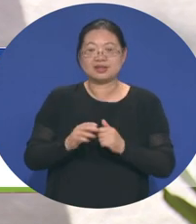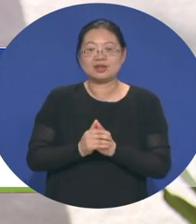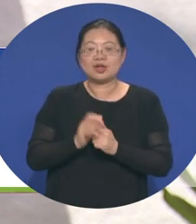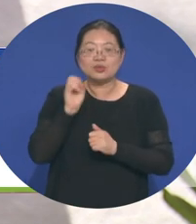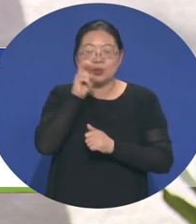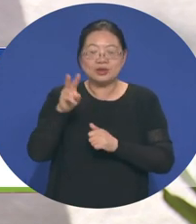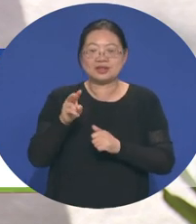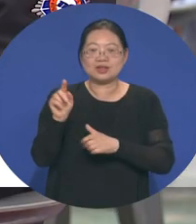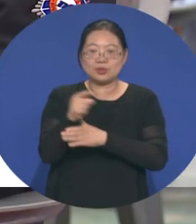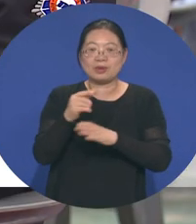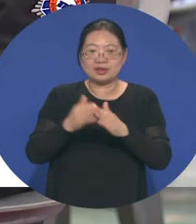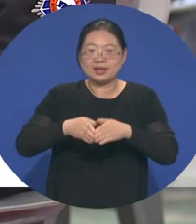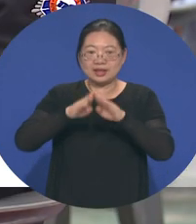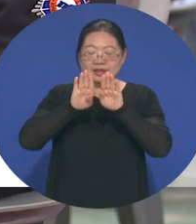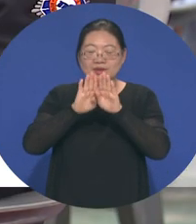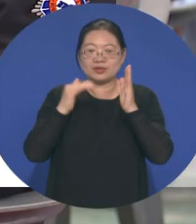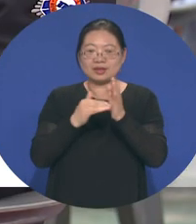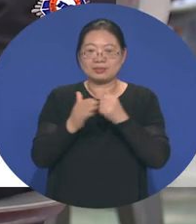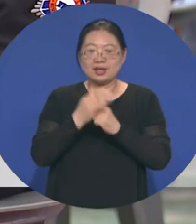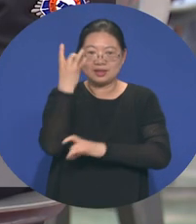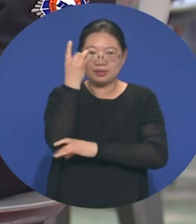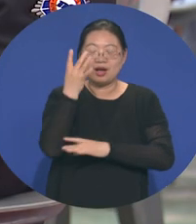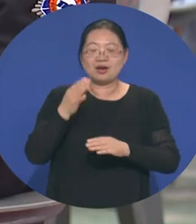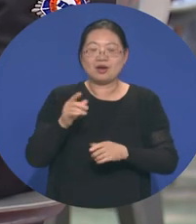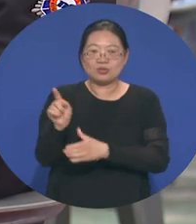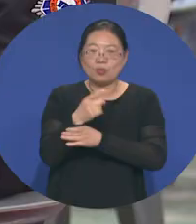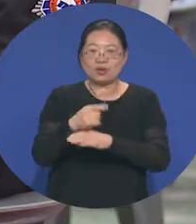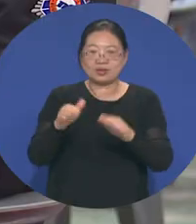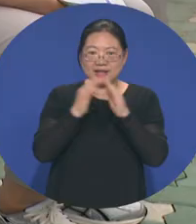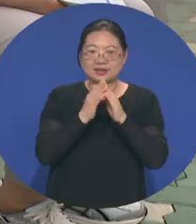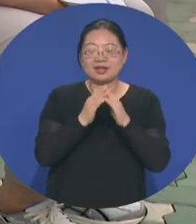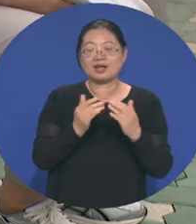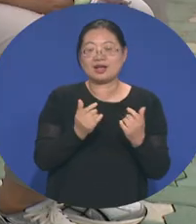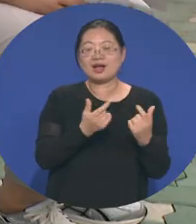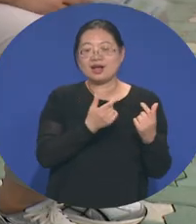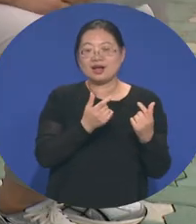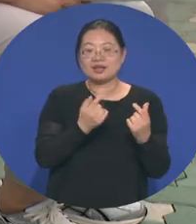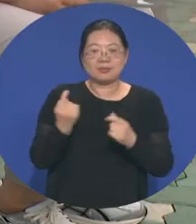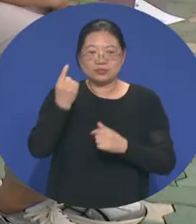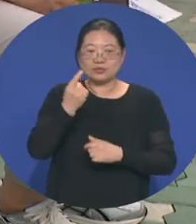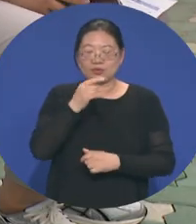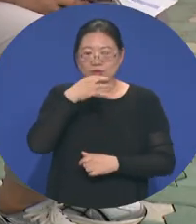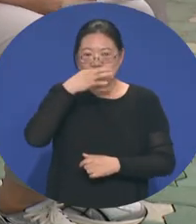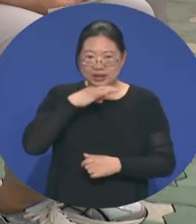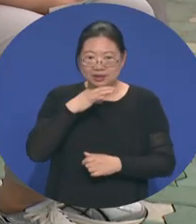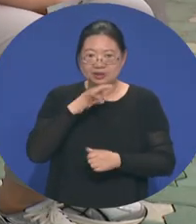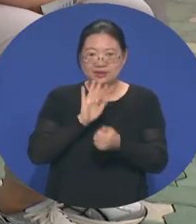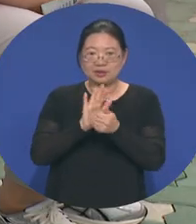기존 용인 소방서와 함께 고품질 소방 안전 서비스를 제공할 것으로 기대됩니다.